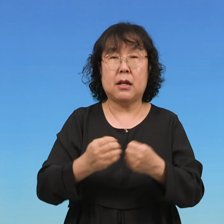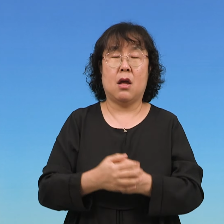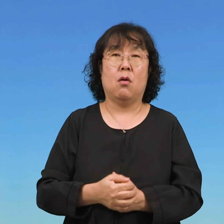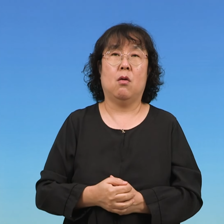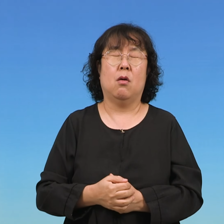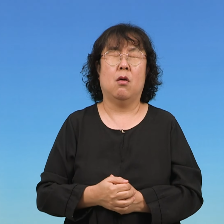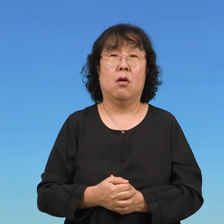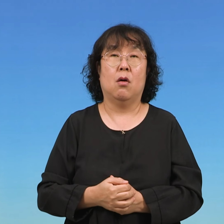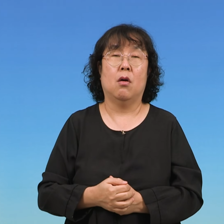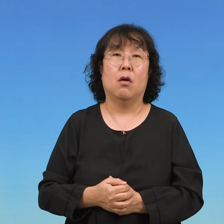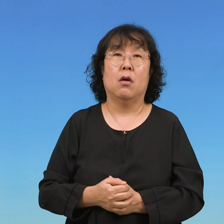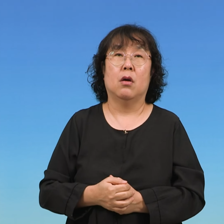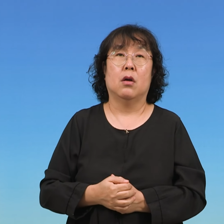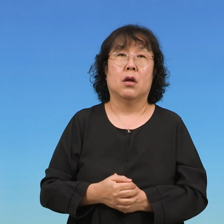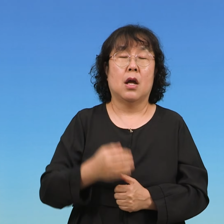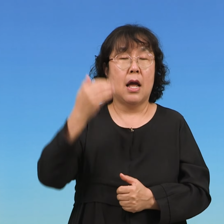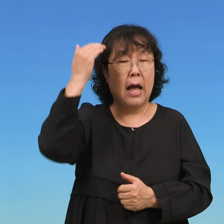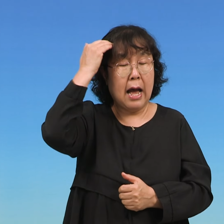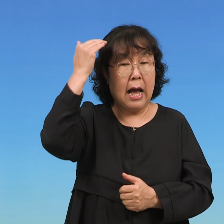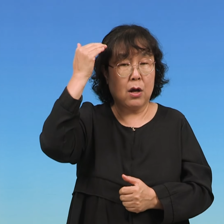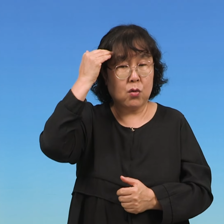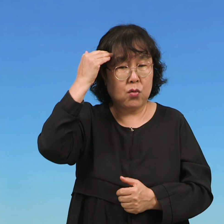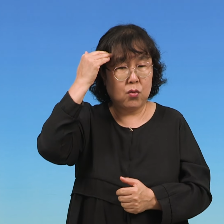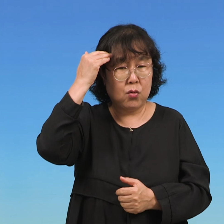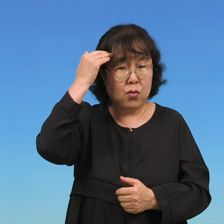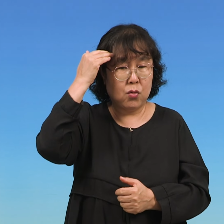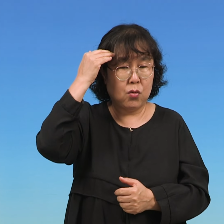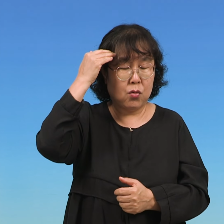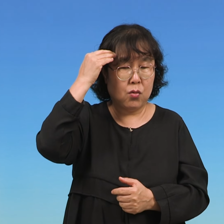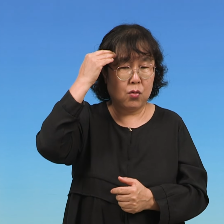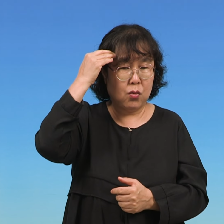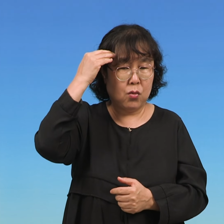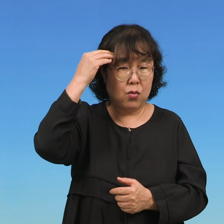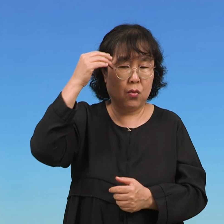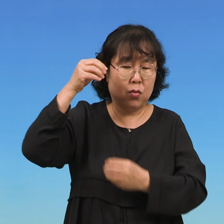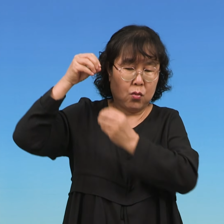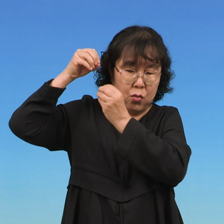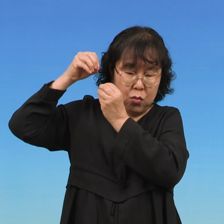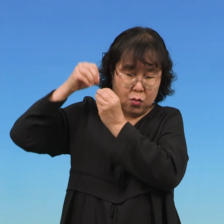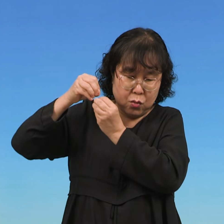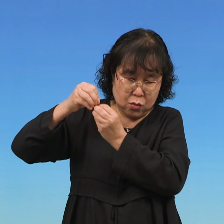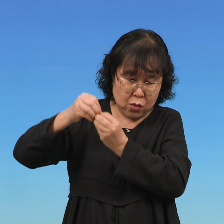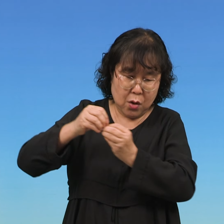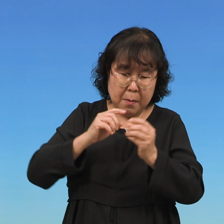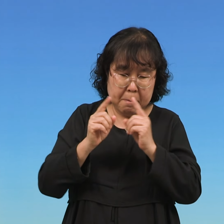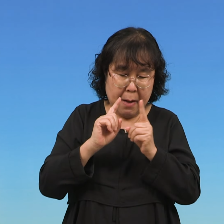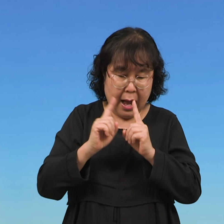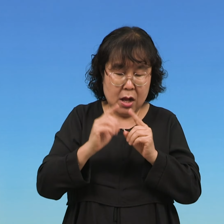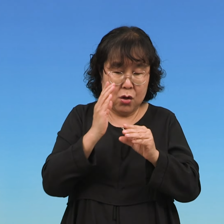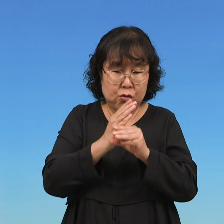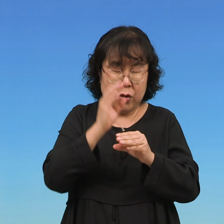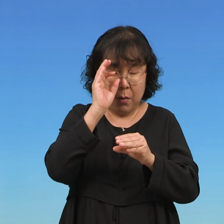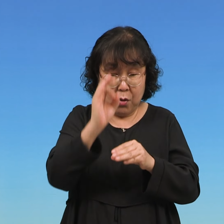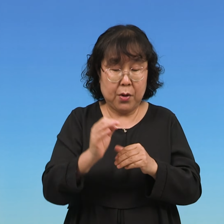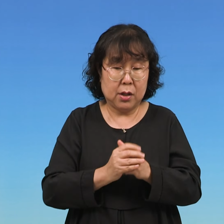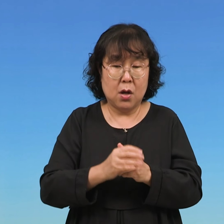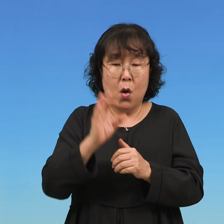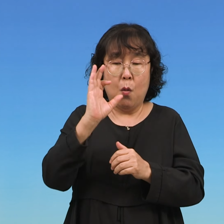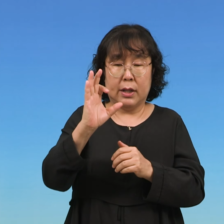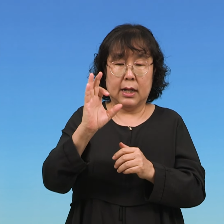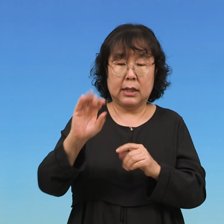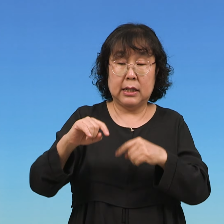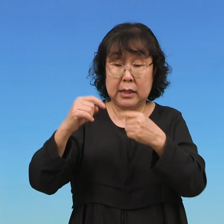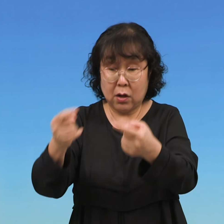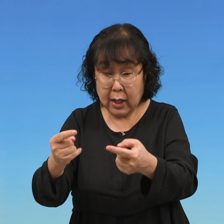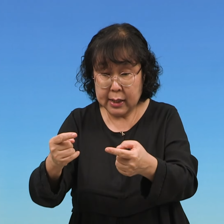우리나라 말 가운데 대개 참 그 슬픈 말이 있잖아요 뭐 화장실 뭐 들어갈 때 마음 다르고